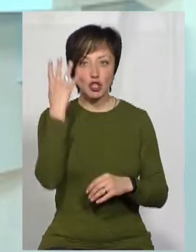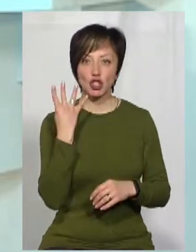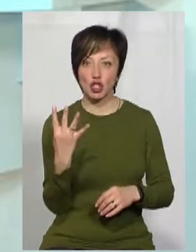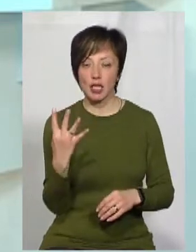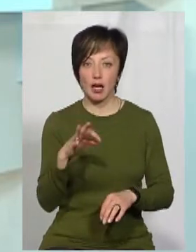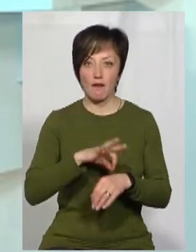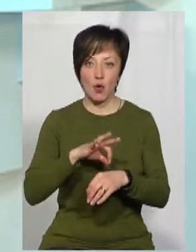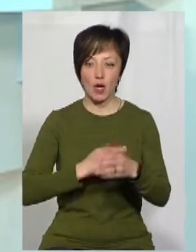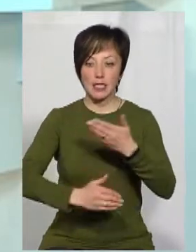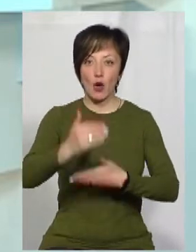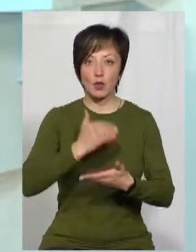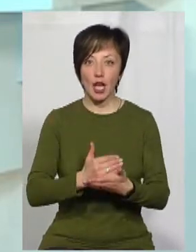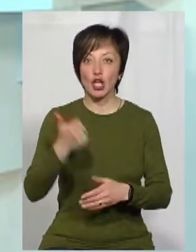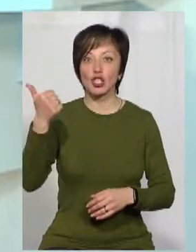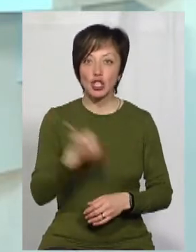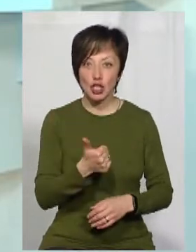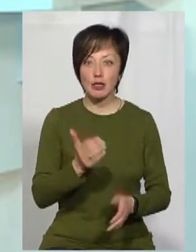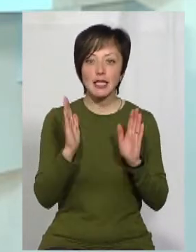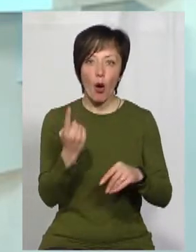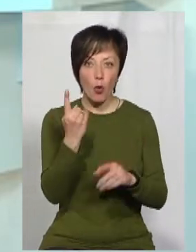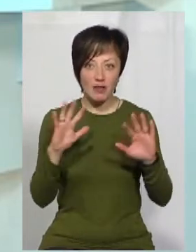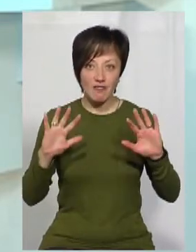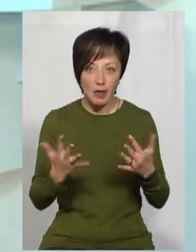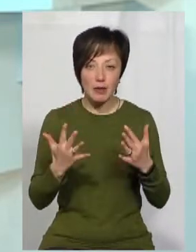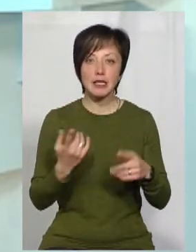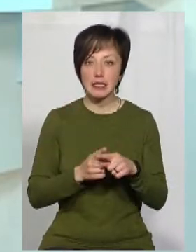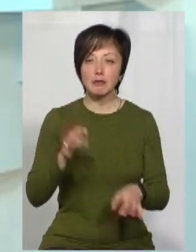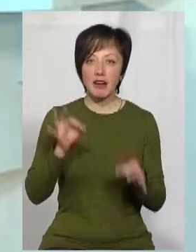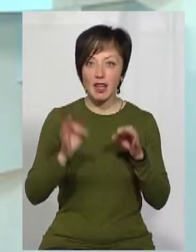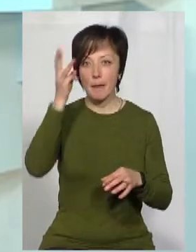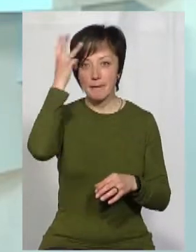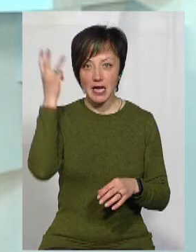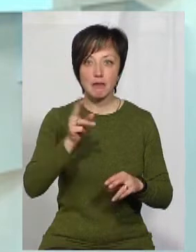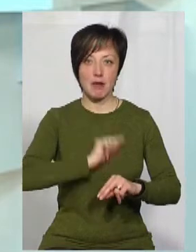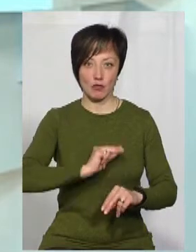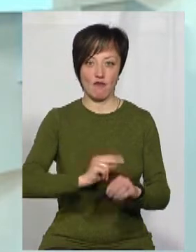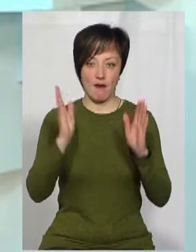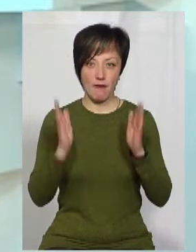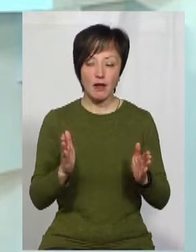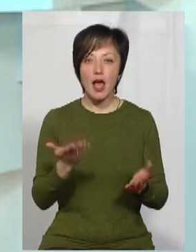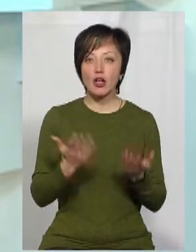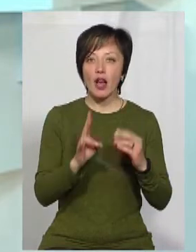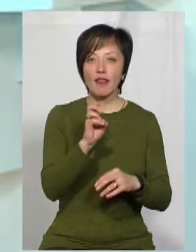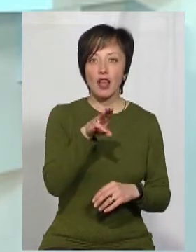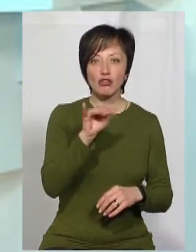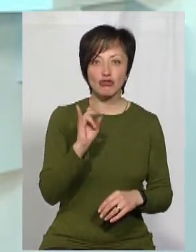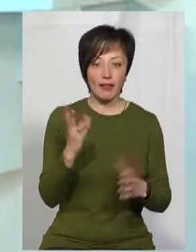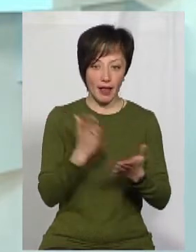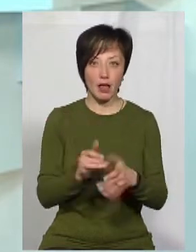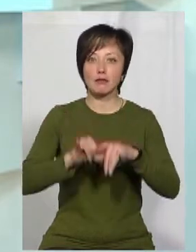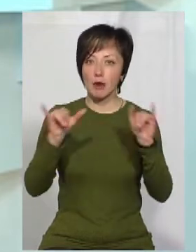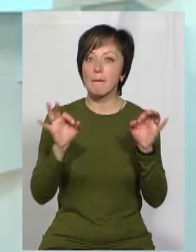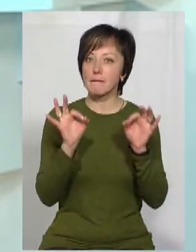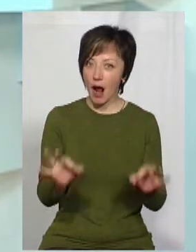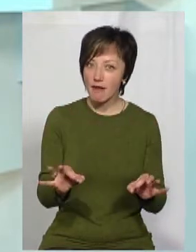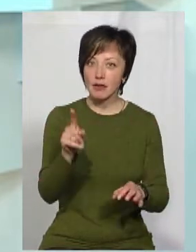і за останній тиждень ми маємо тільки один випадок, то справедливо, щоб Хмельницький працював. Якщо в Нетішині є сплеск, то